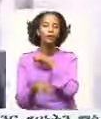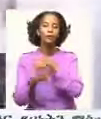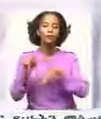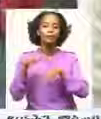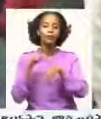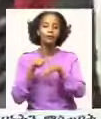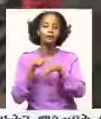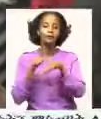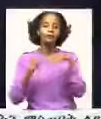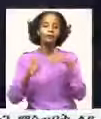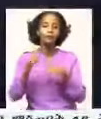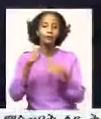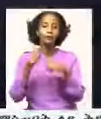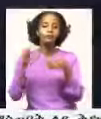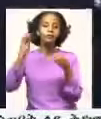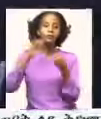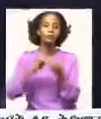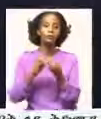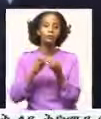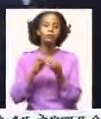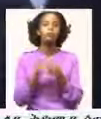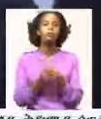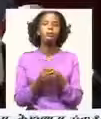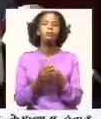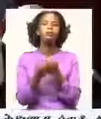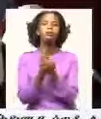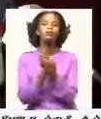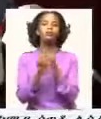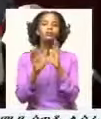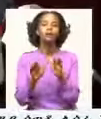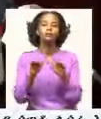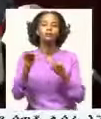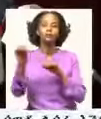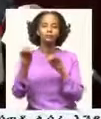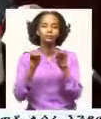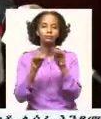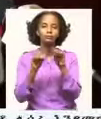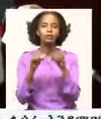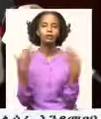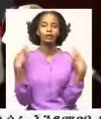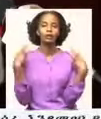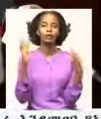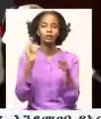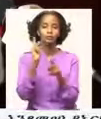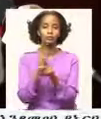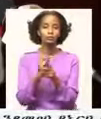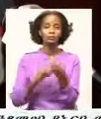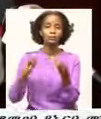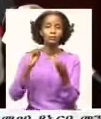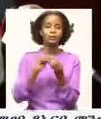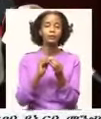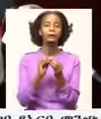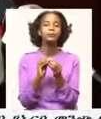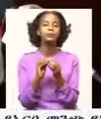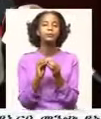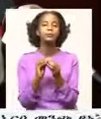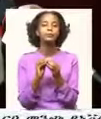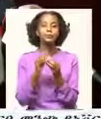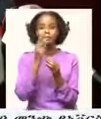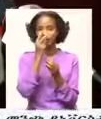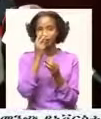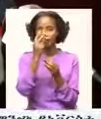ፓርቲዎች ተወዳዳሪዎች ጨምሮ በነጻነት እንዲንቀሳቀሱ ደህንነታቸውንም በመጠበቅ ጭምር